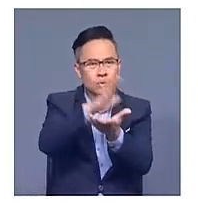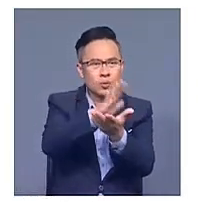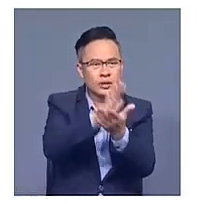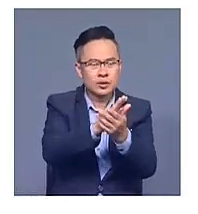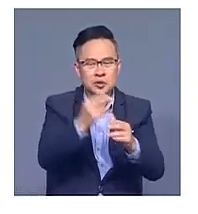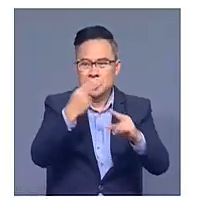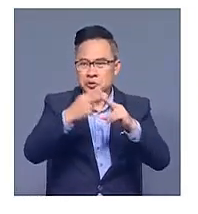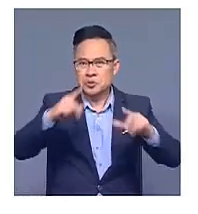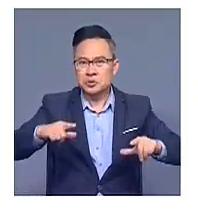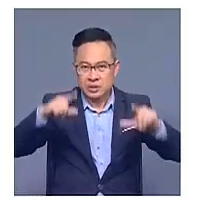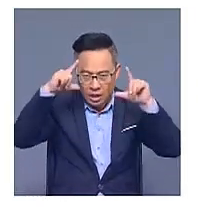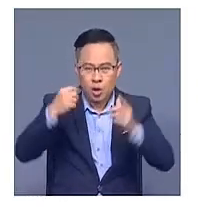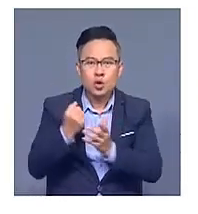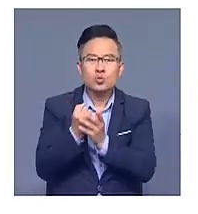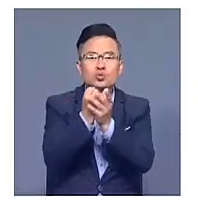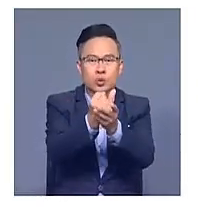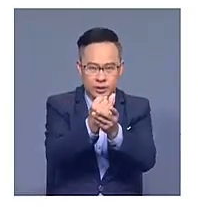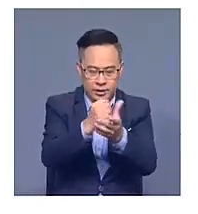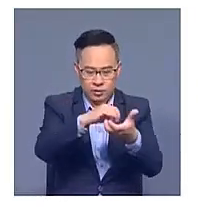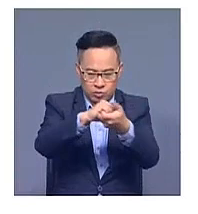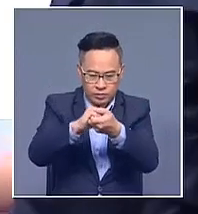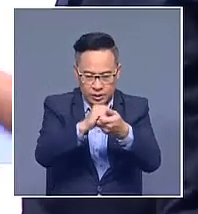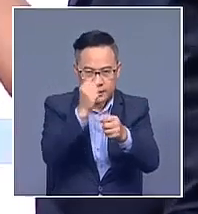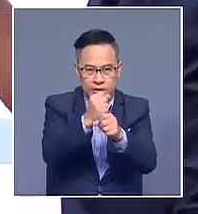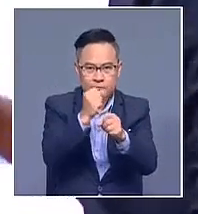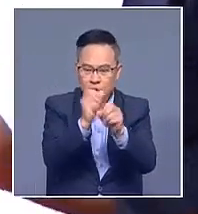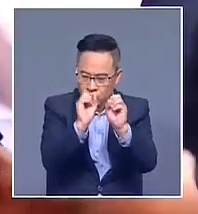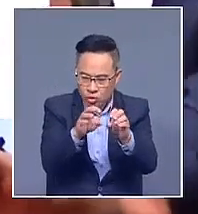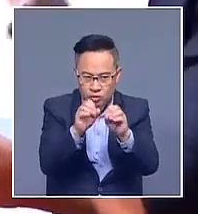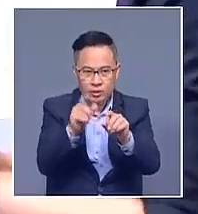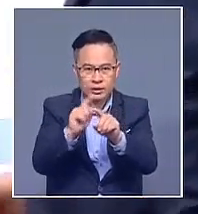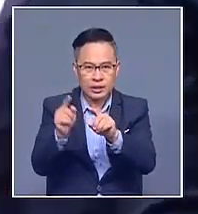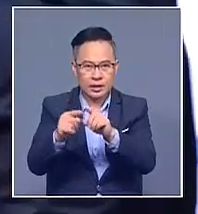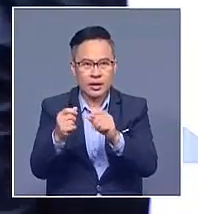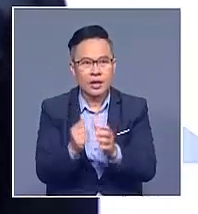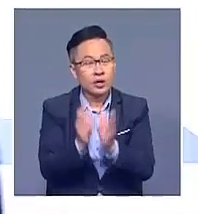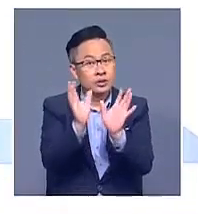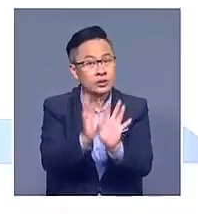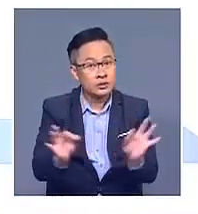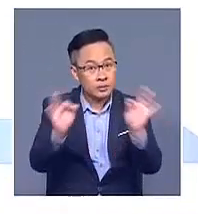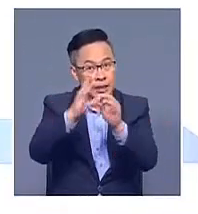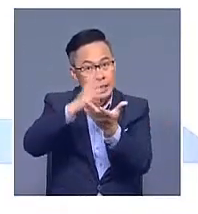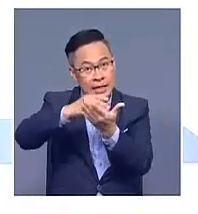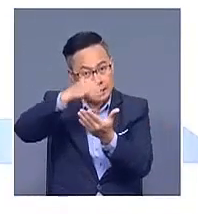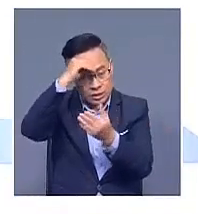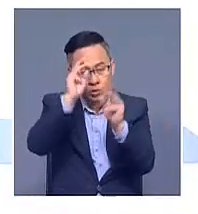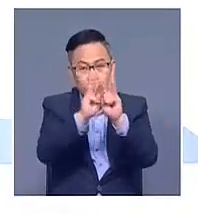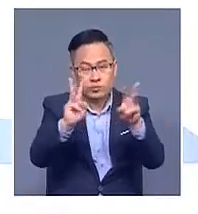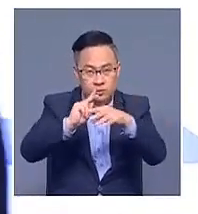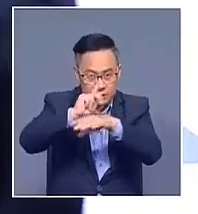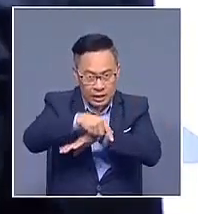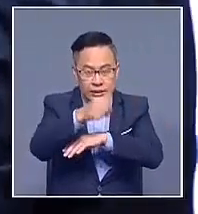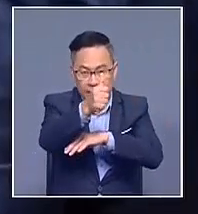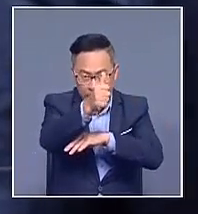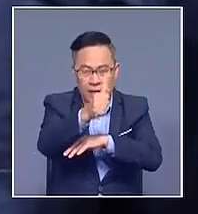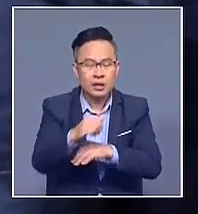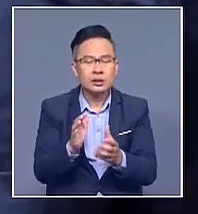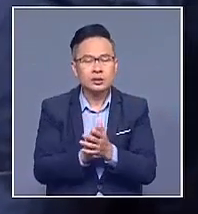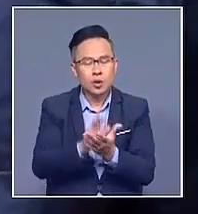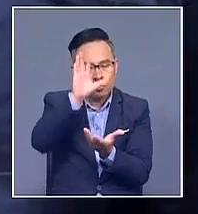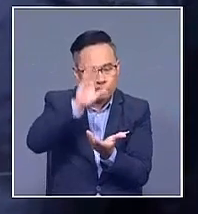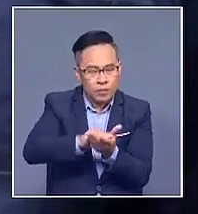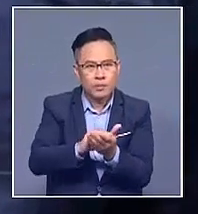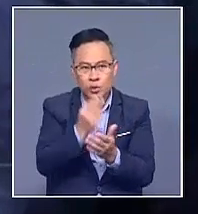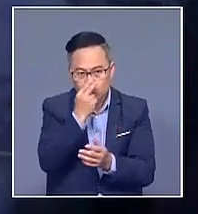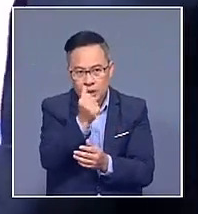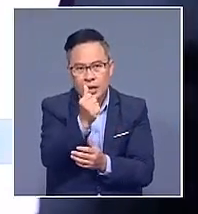ที่มีชื่อเสียงเนี่ยเข้าร่วมหมดแล้วก็จุดดีมันเนี่ยคือสามารถเรียนได้ทั้งออนไลน์แล้วก็ออฟไลน์ด้วยนะคะ